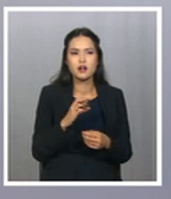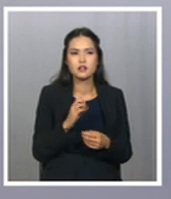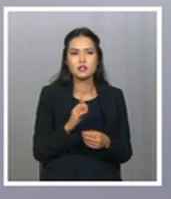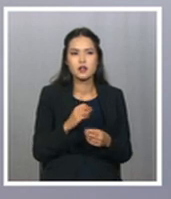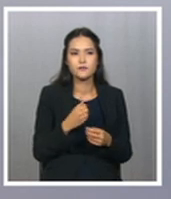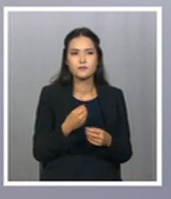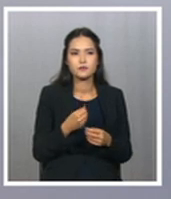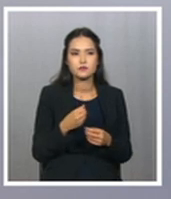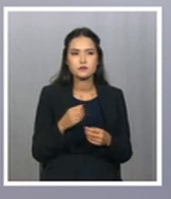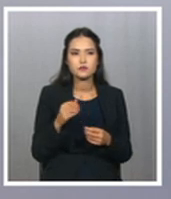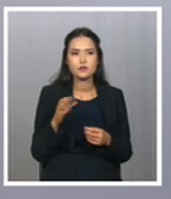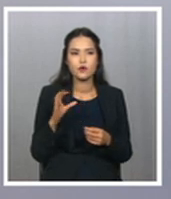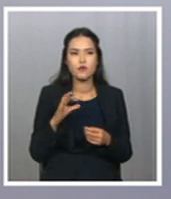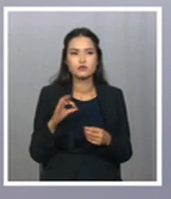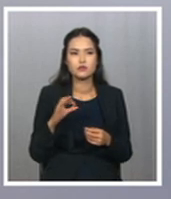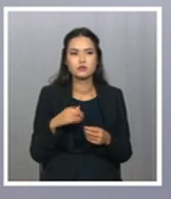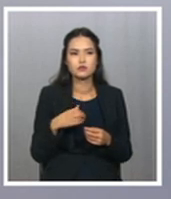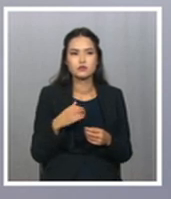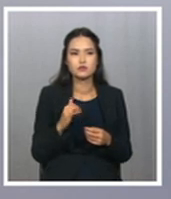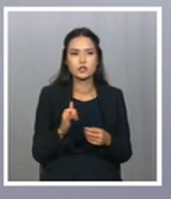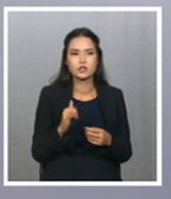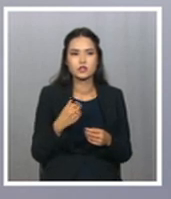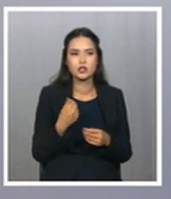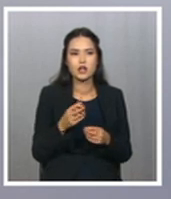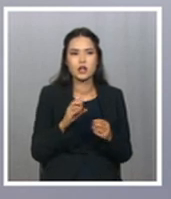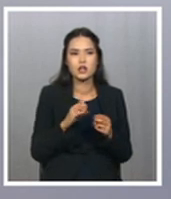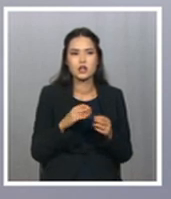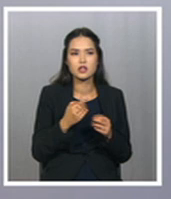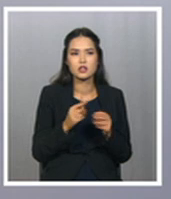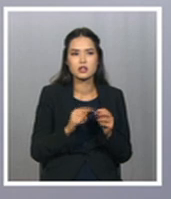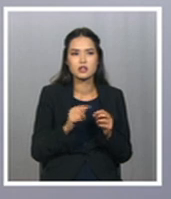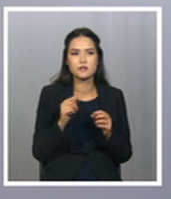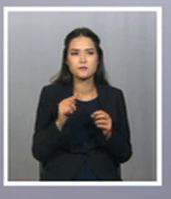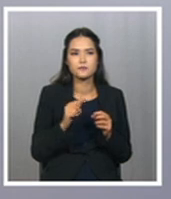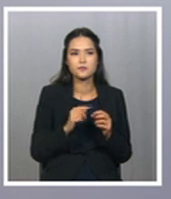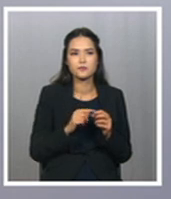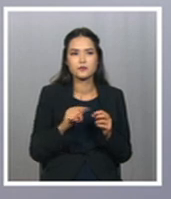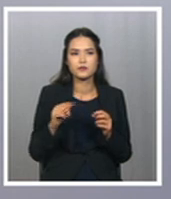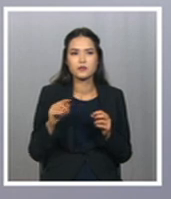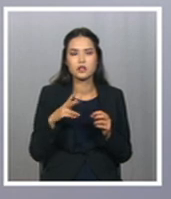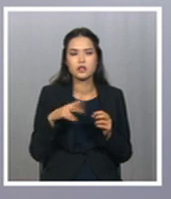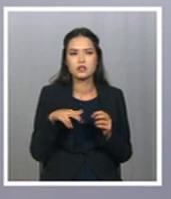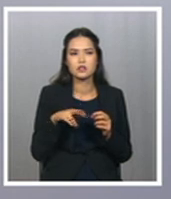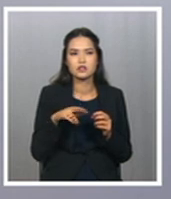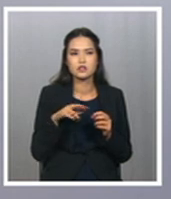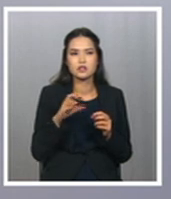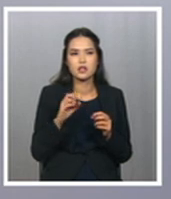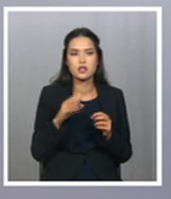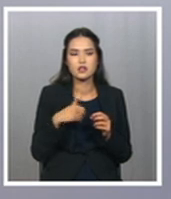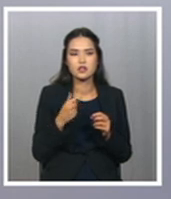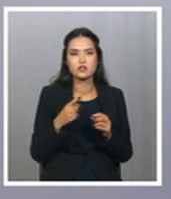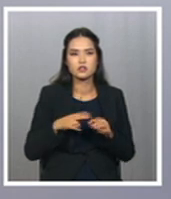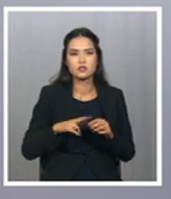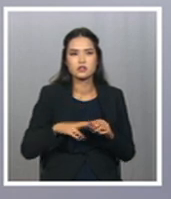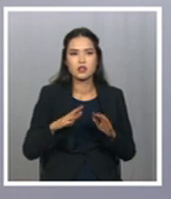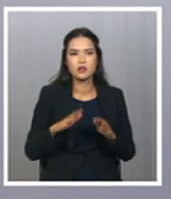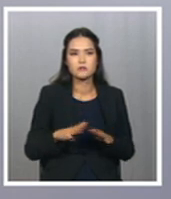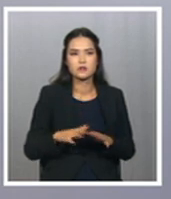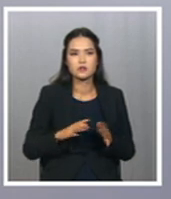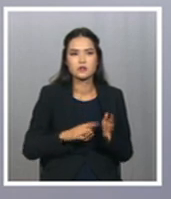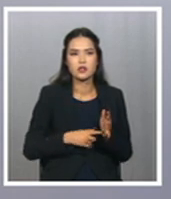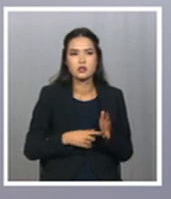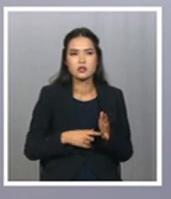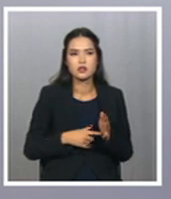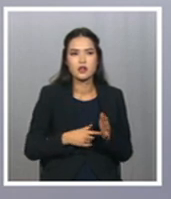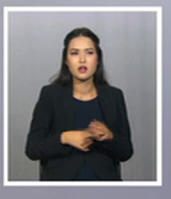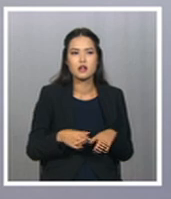Е, А, О, Игір осынде, және Е, Е1, О, Зет осынде жатыр. Енді бізге осы призманың